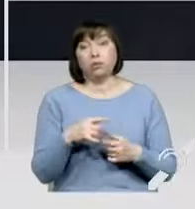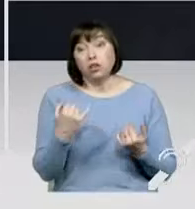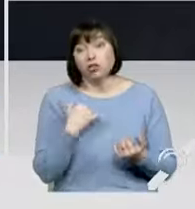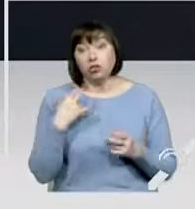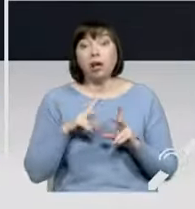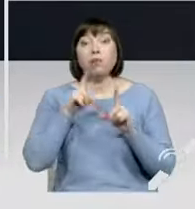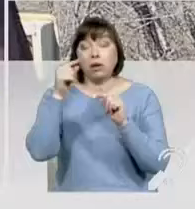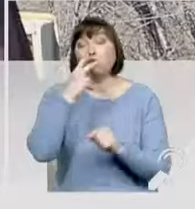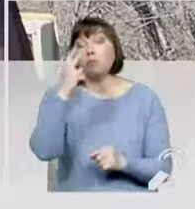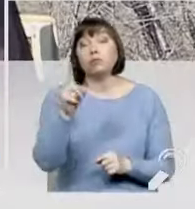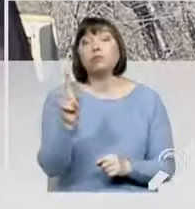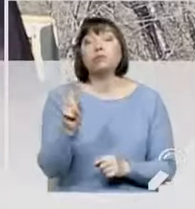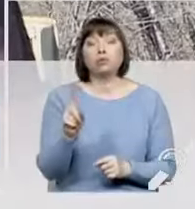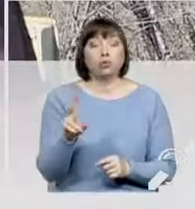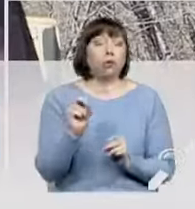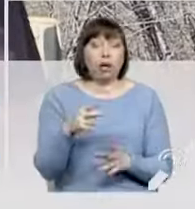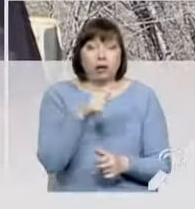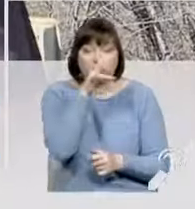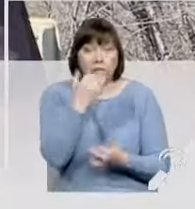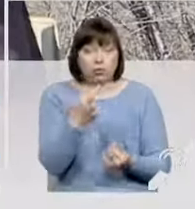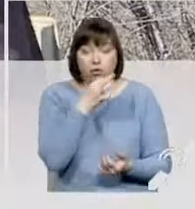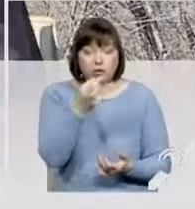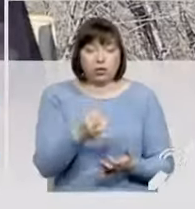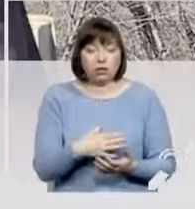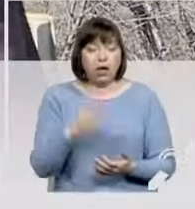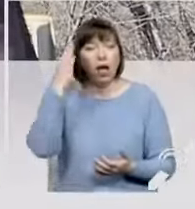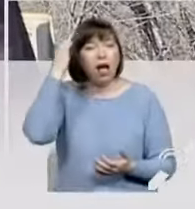și... la capă spăliți